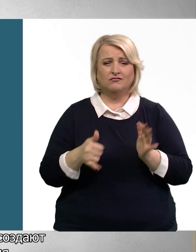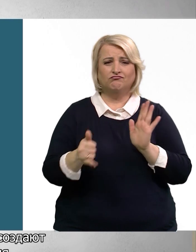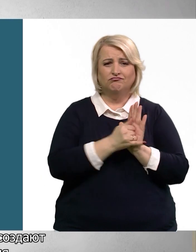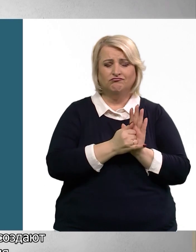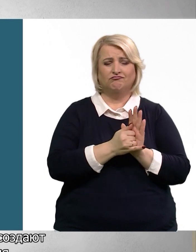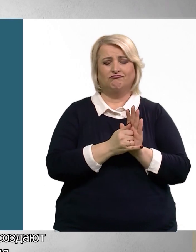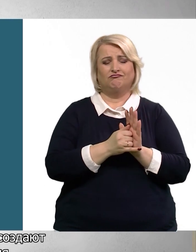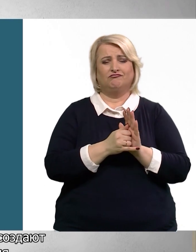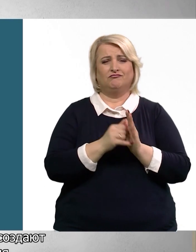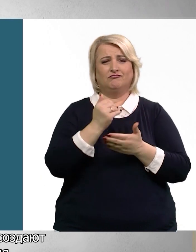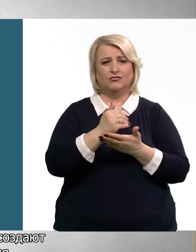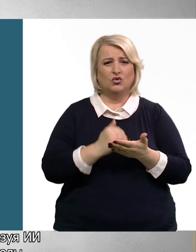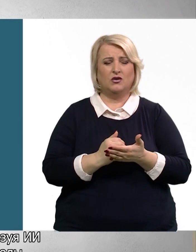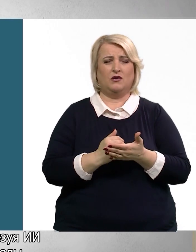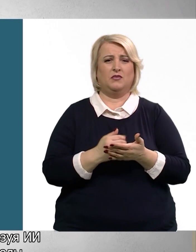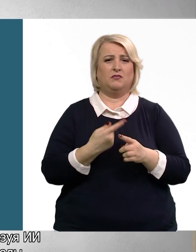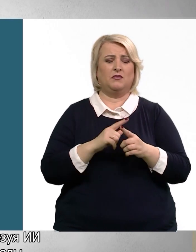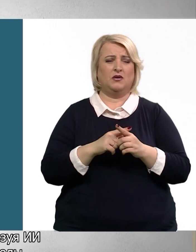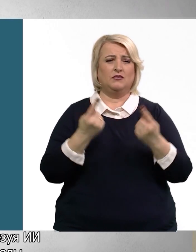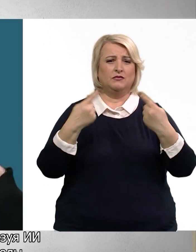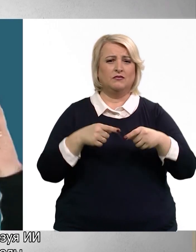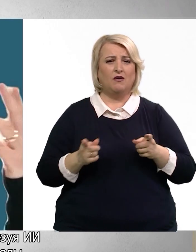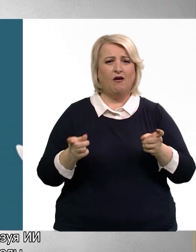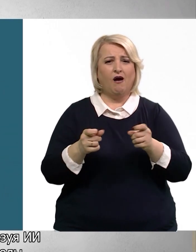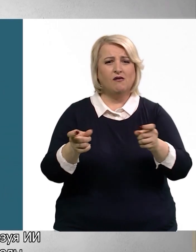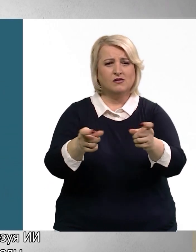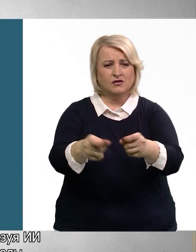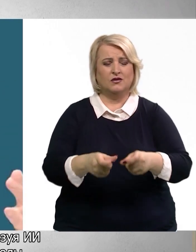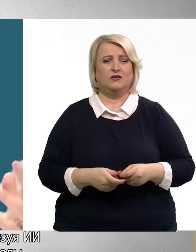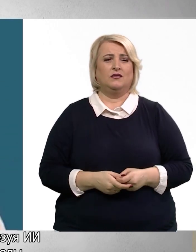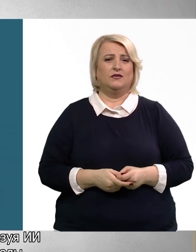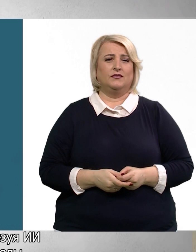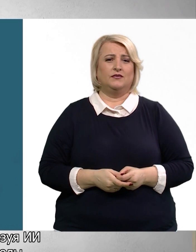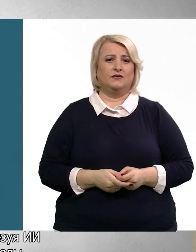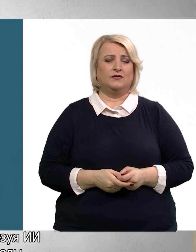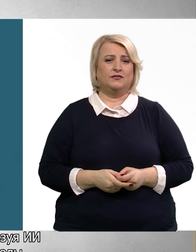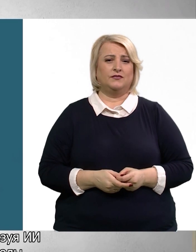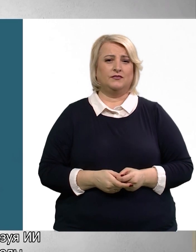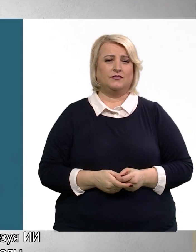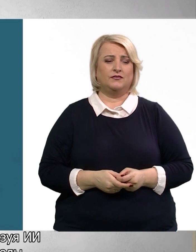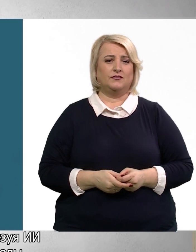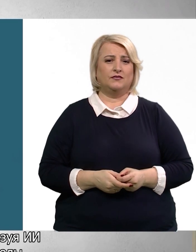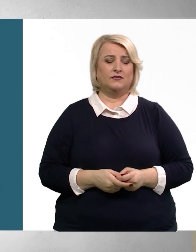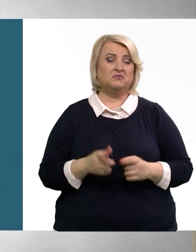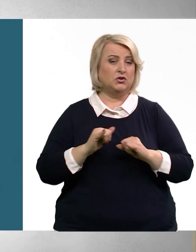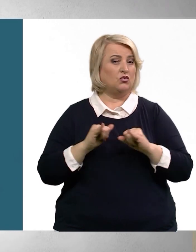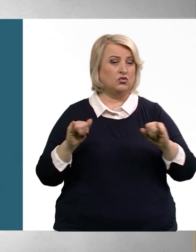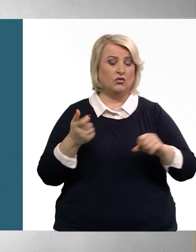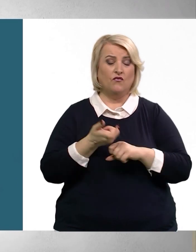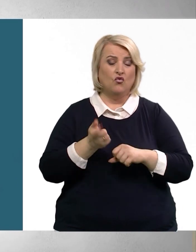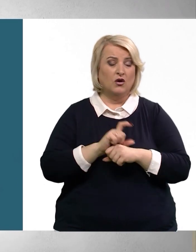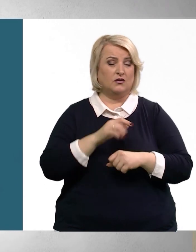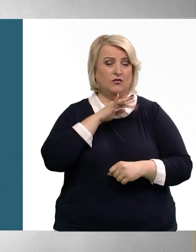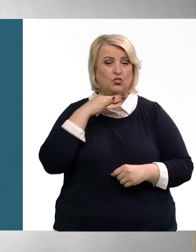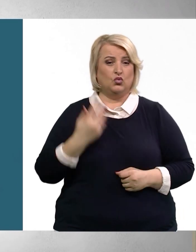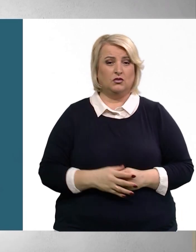creează aplicații de reducere a cancerului utilizând AI și metode antreprenoriale. Deci s-au